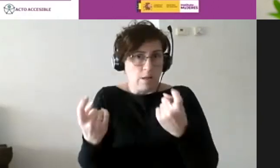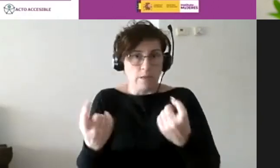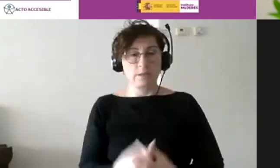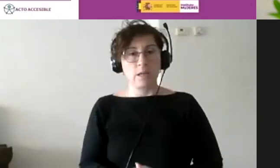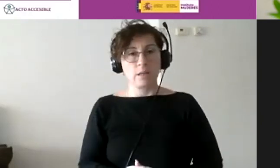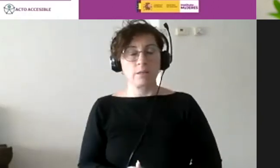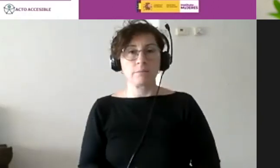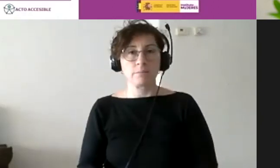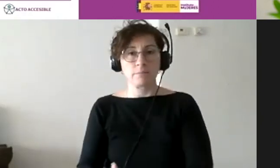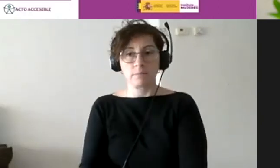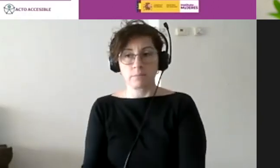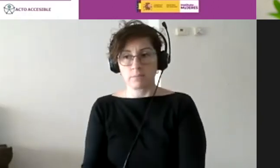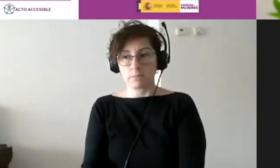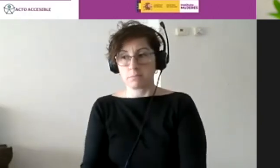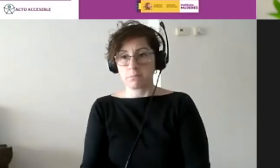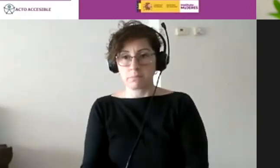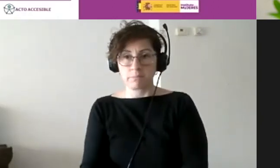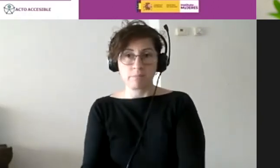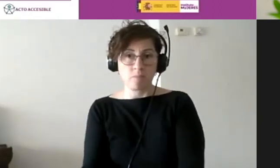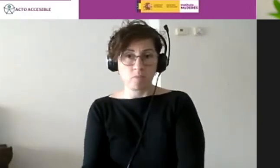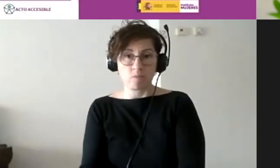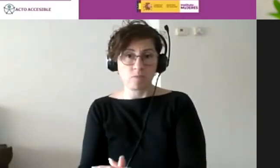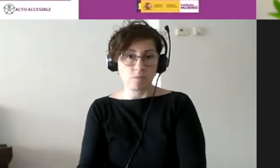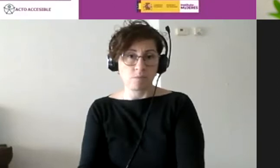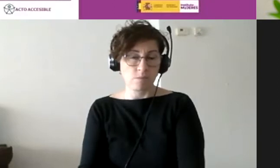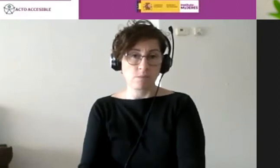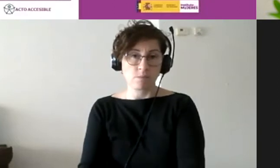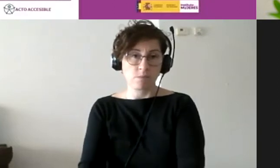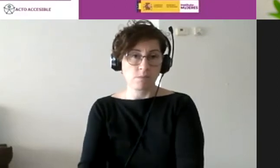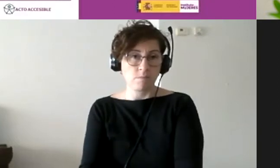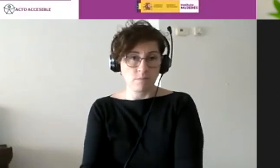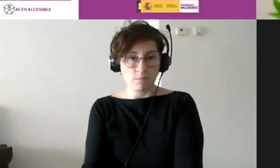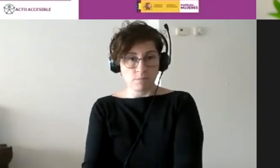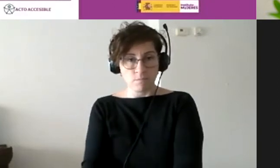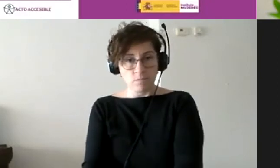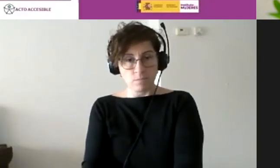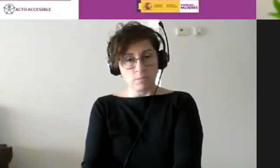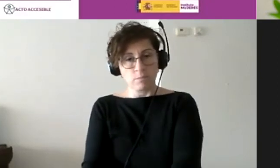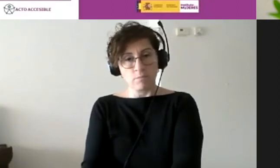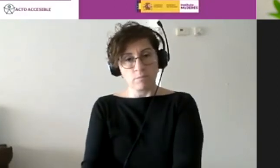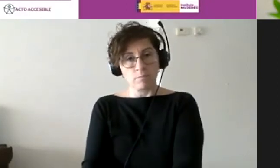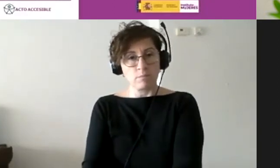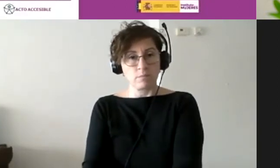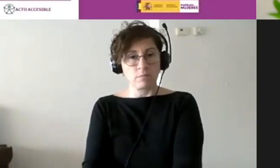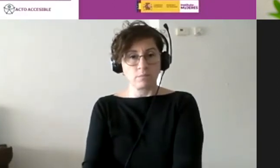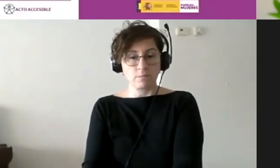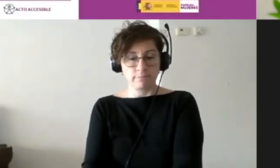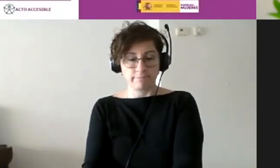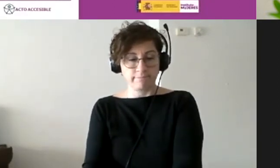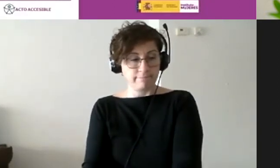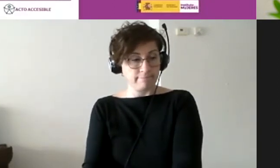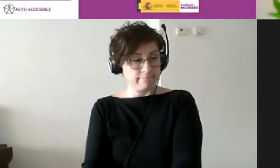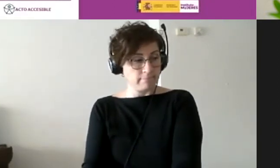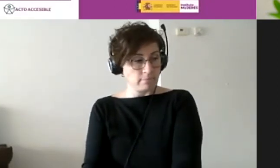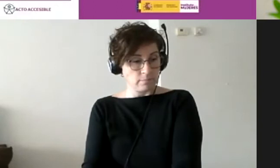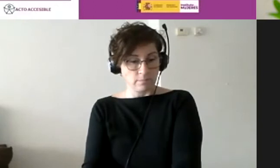Я хотела сказать, что наши проблемы знает уполномоченная по правам людей с инвалидностью при Кабинете